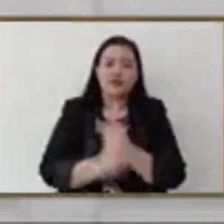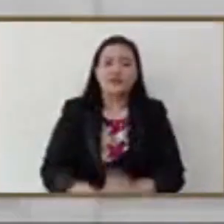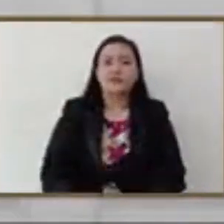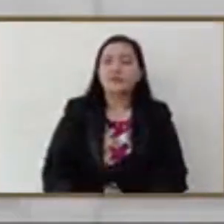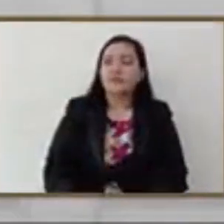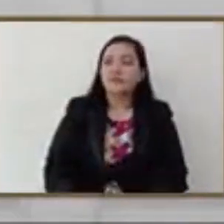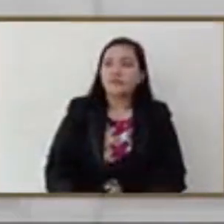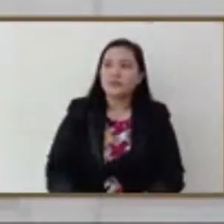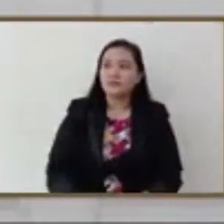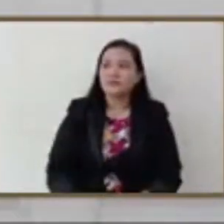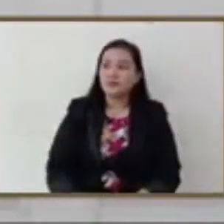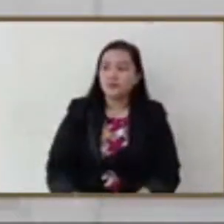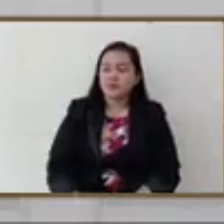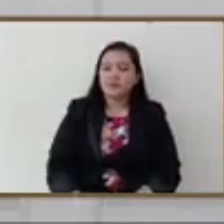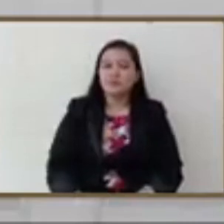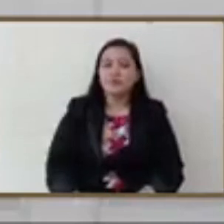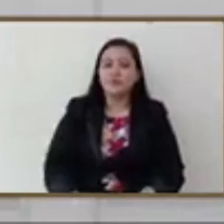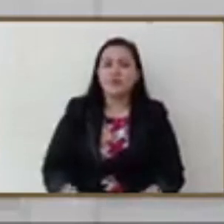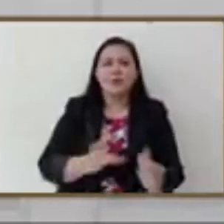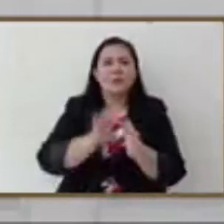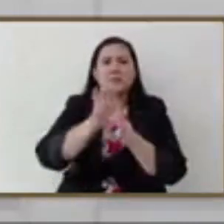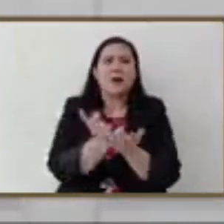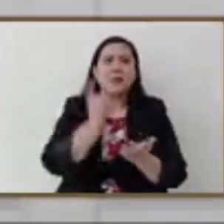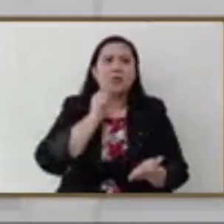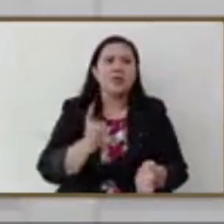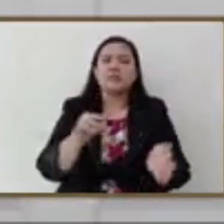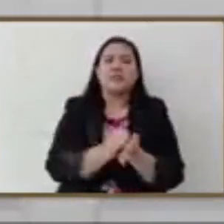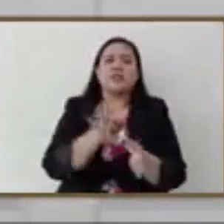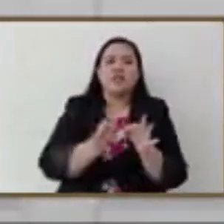makuha, kapatid, hindi ka nagbibigay.